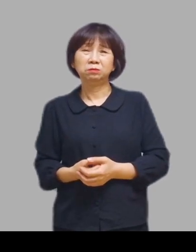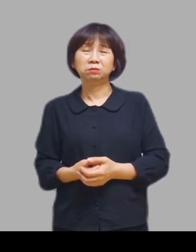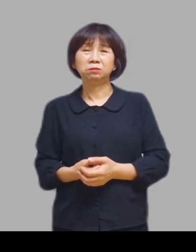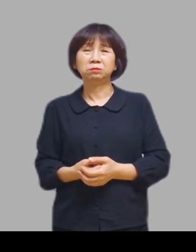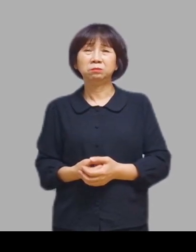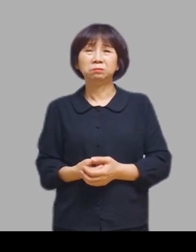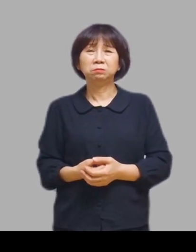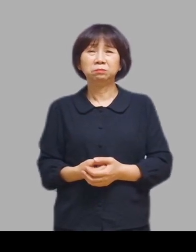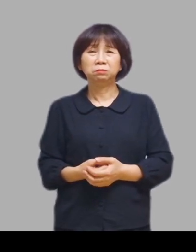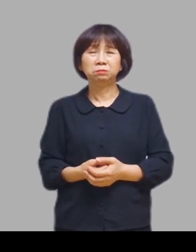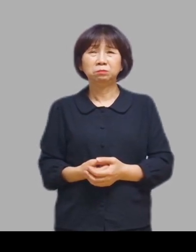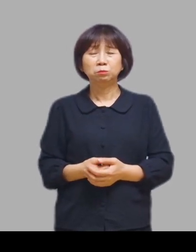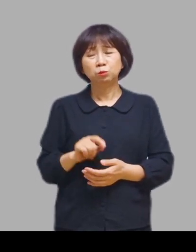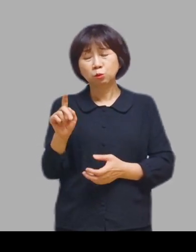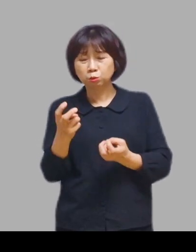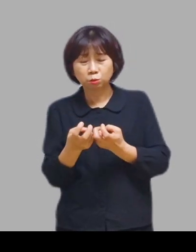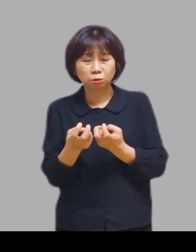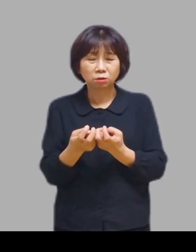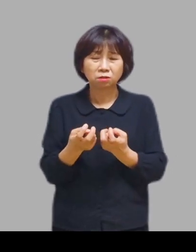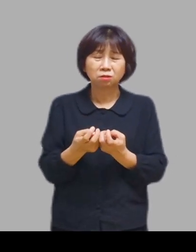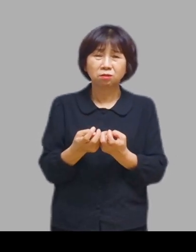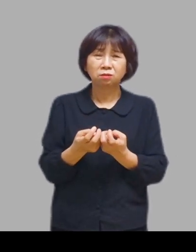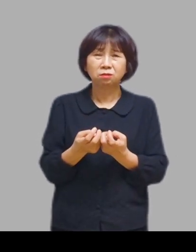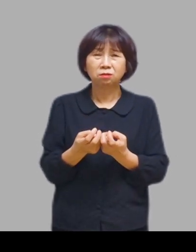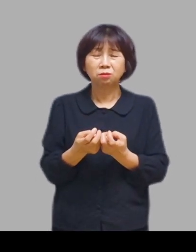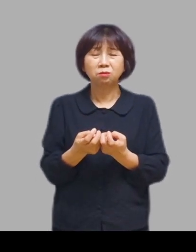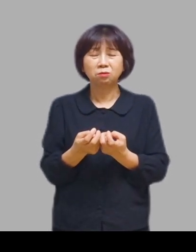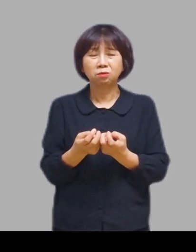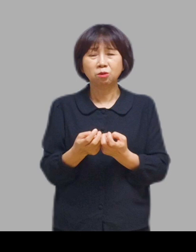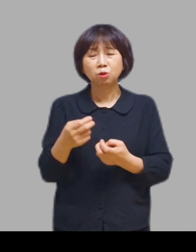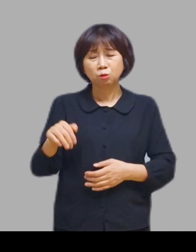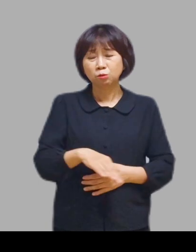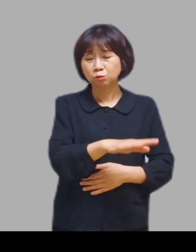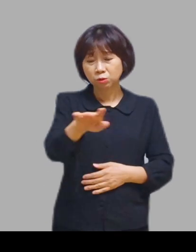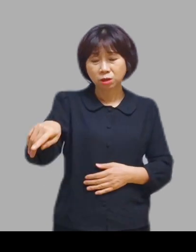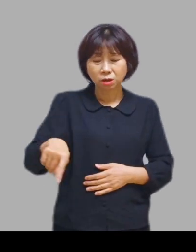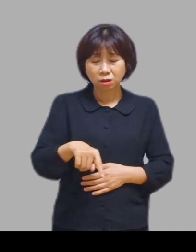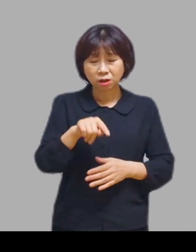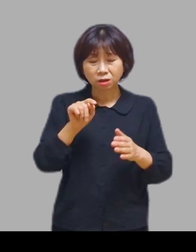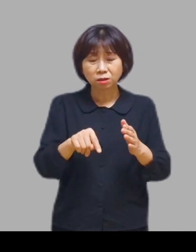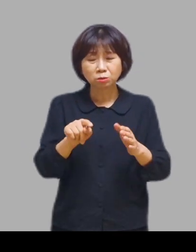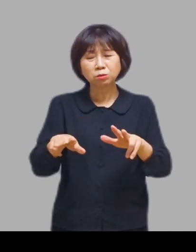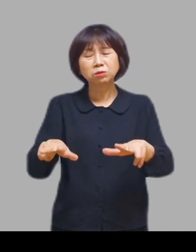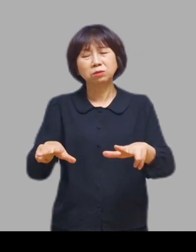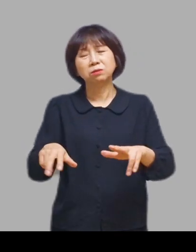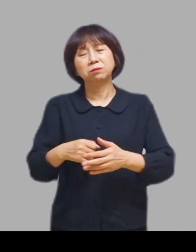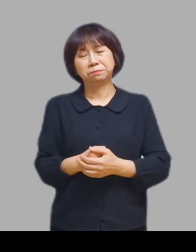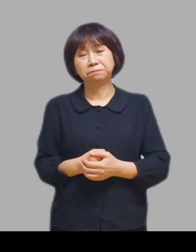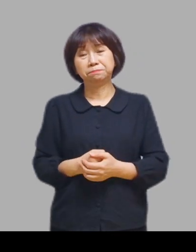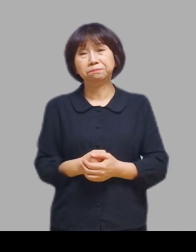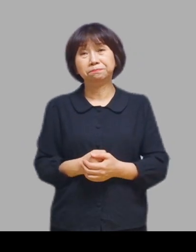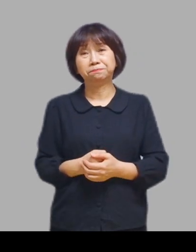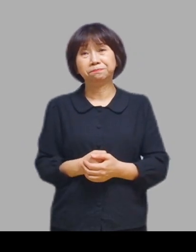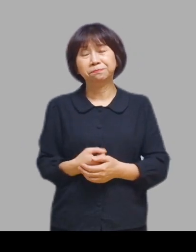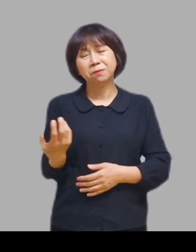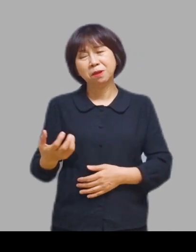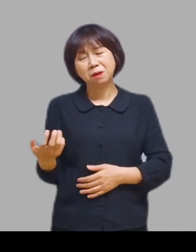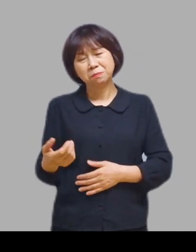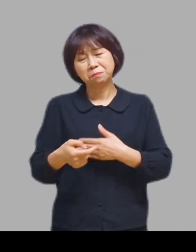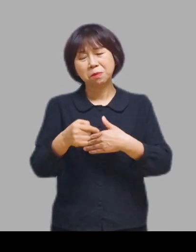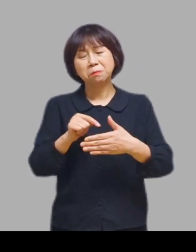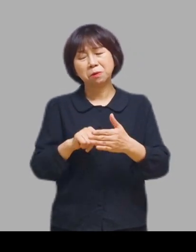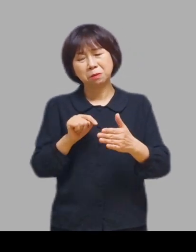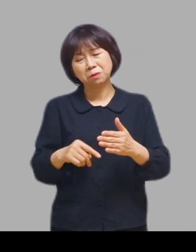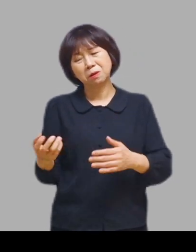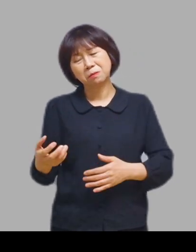있습니다. 어쩌면 우리 주변에도 조용히 아픔을 안고 예배드리는 분들이 지금 바로 내 옆에, 앞에,